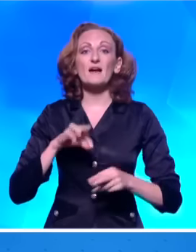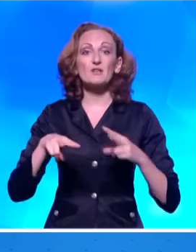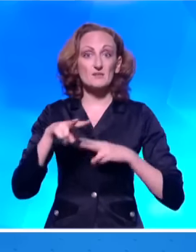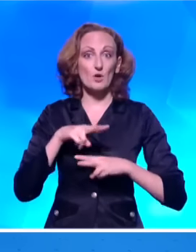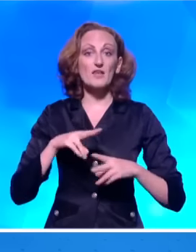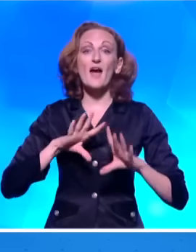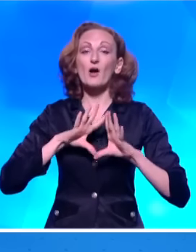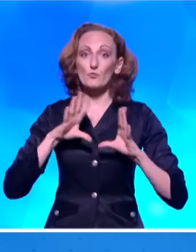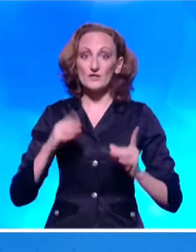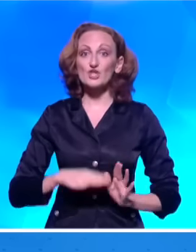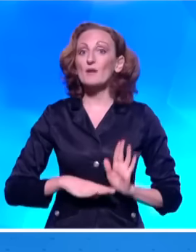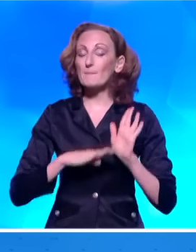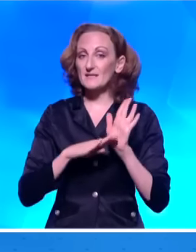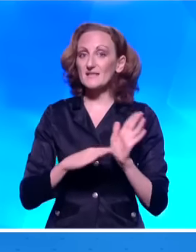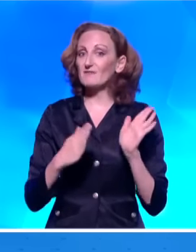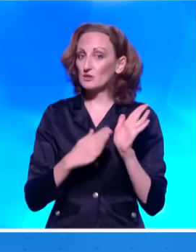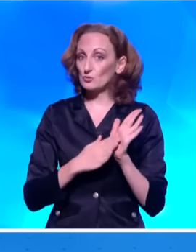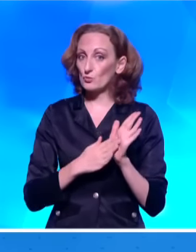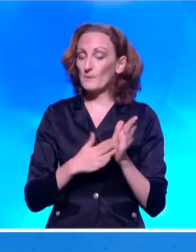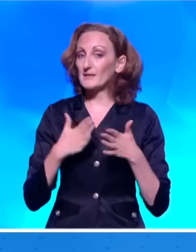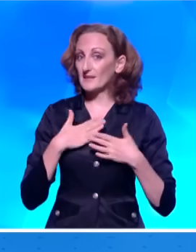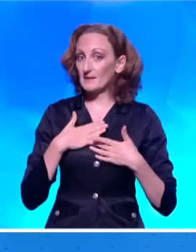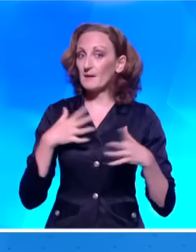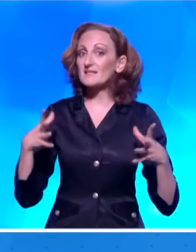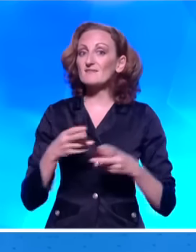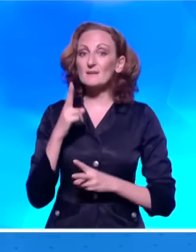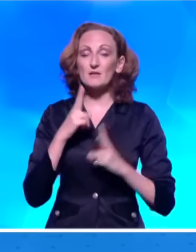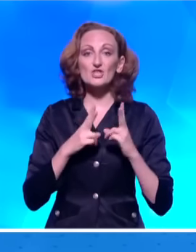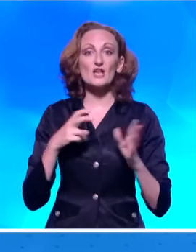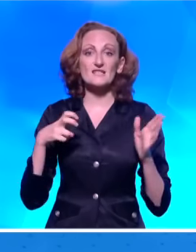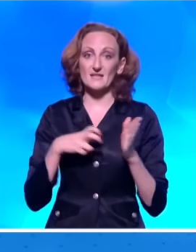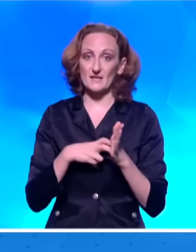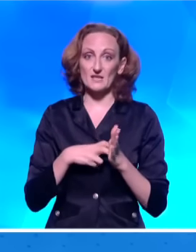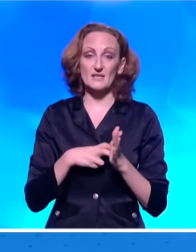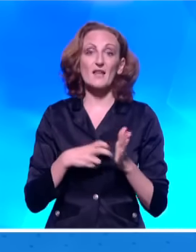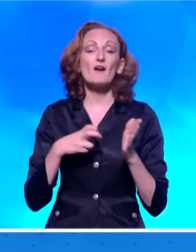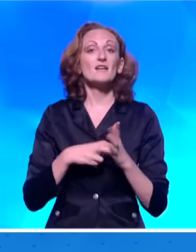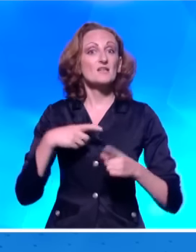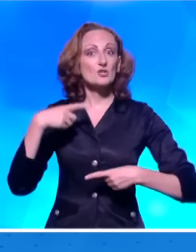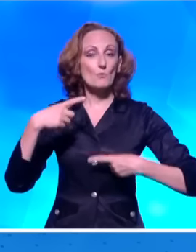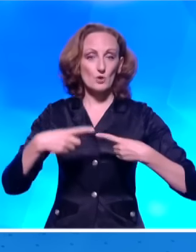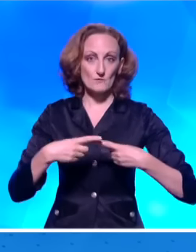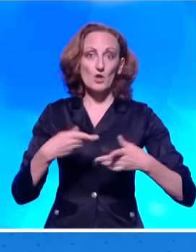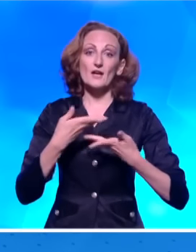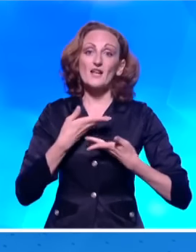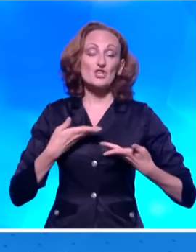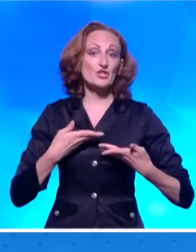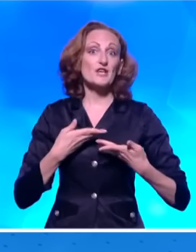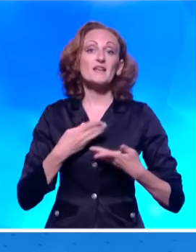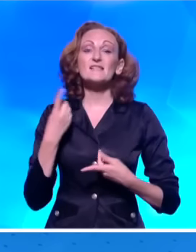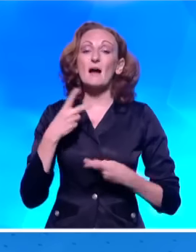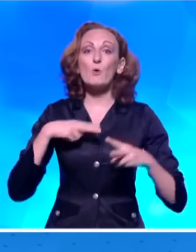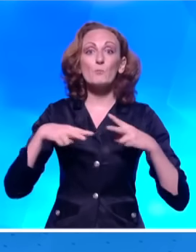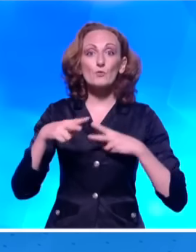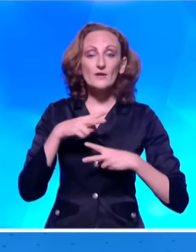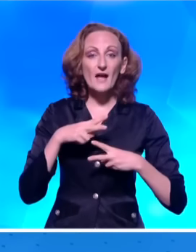ако всички представени документи са на лице, се взема решение за регистрация. Това е регистърно производство, така че ние просто проверяваме съответствието